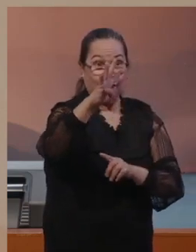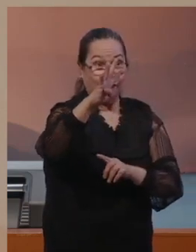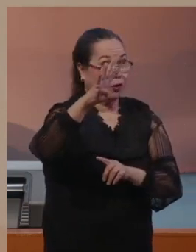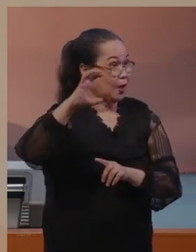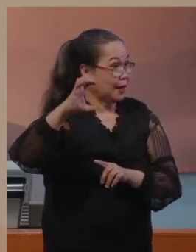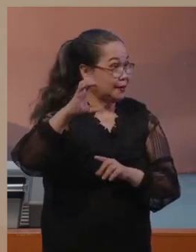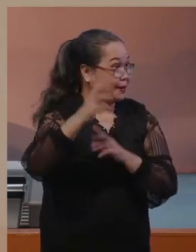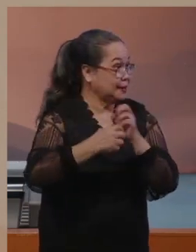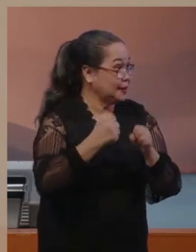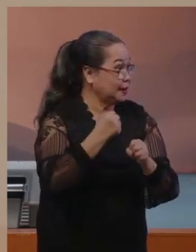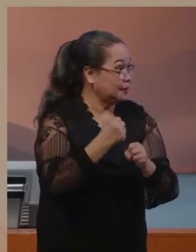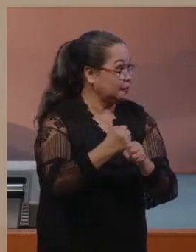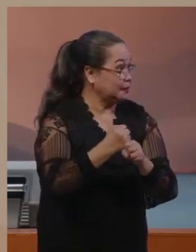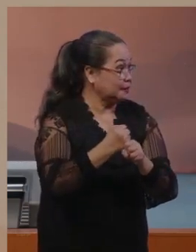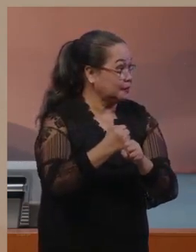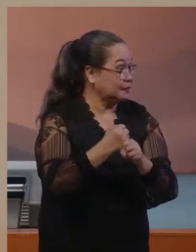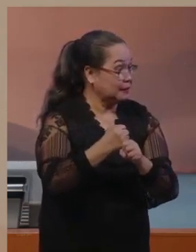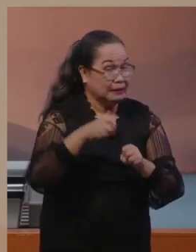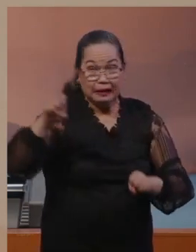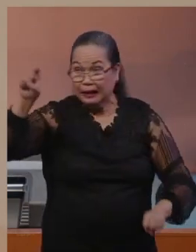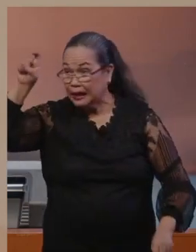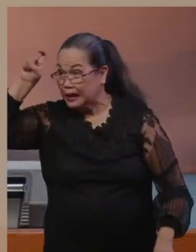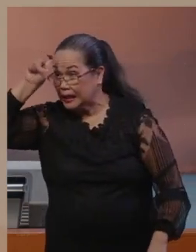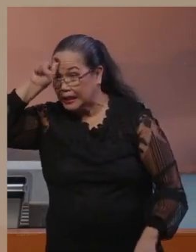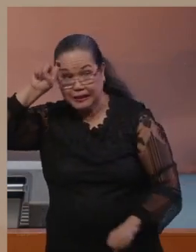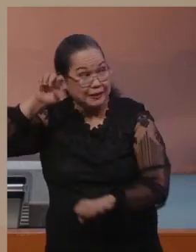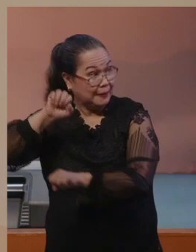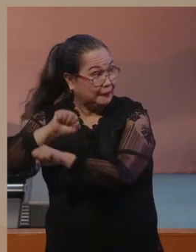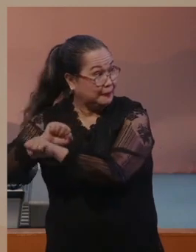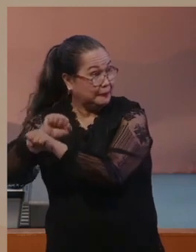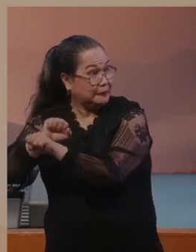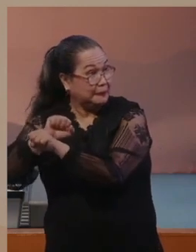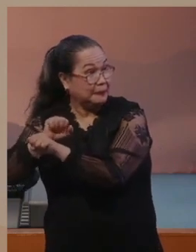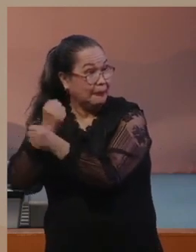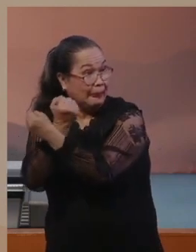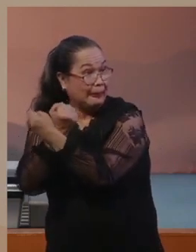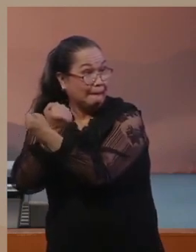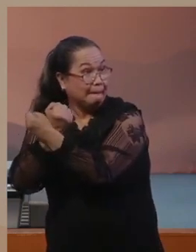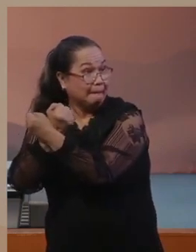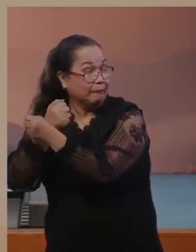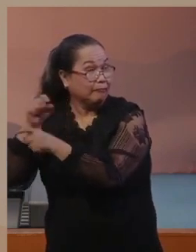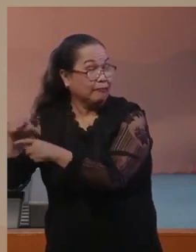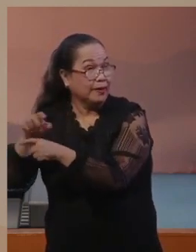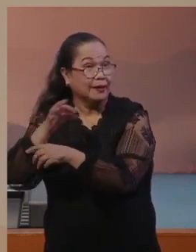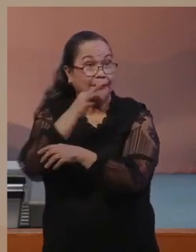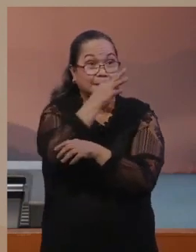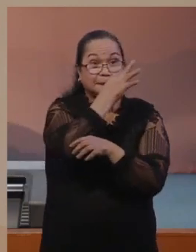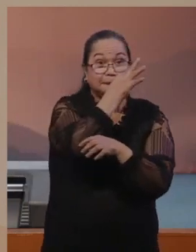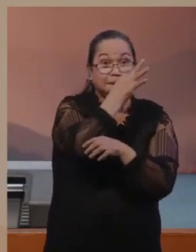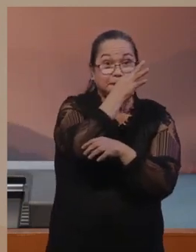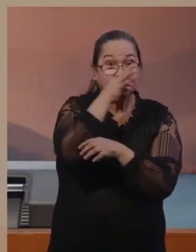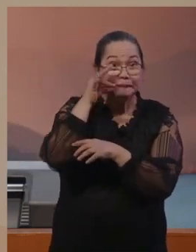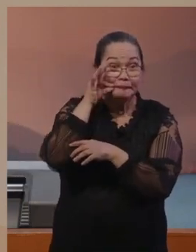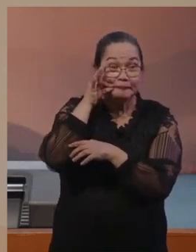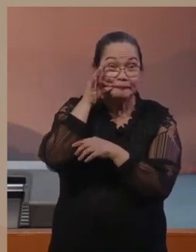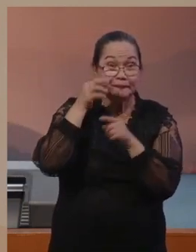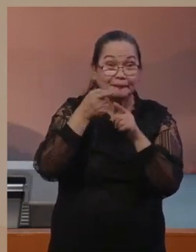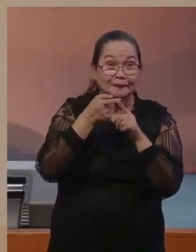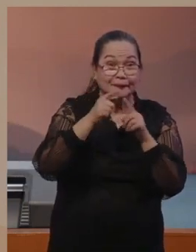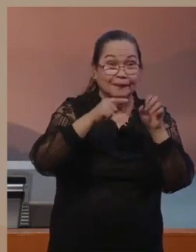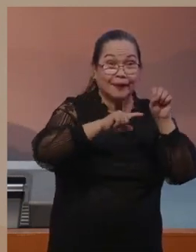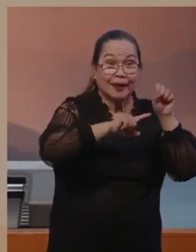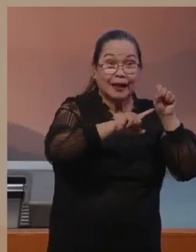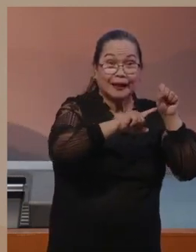years, habang sila ay nasa Egypt, no? Naalala nyo, nagkaroon ng famine sa Genesis